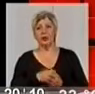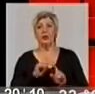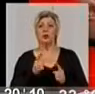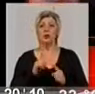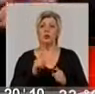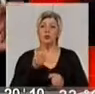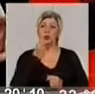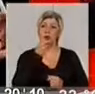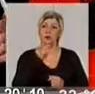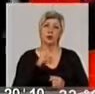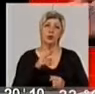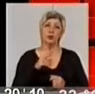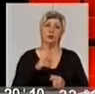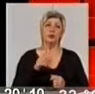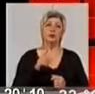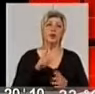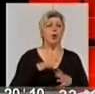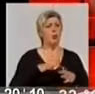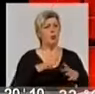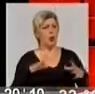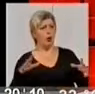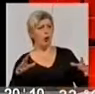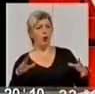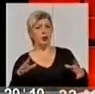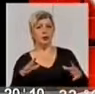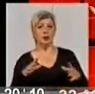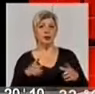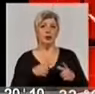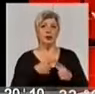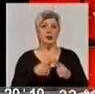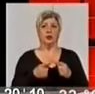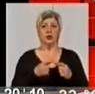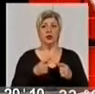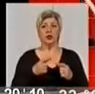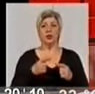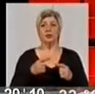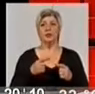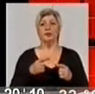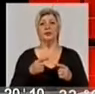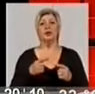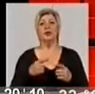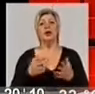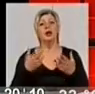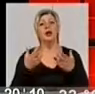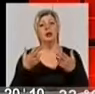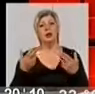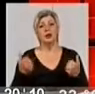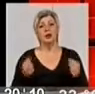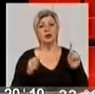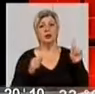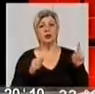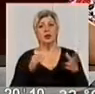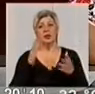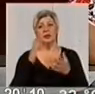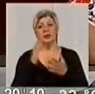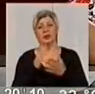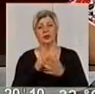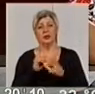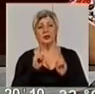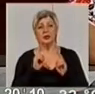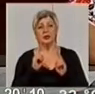так, по-багатому там і все є. Чи, можливо, ще є в цьому закладі? Ну, ні, от що, безумовно, так. Там є і ті заходи,